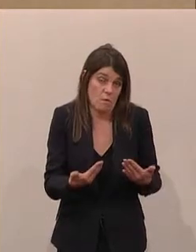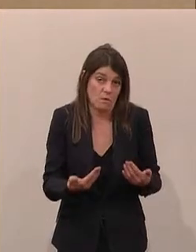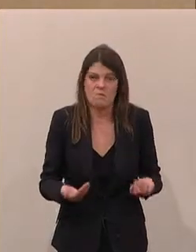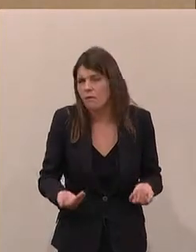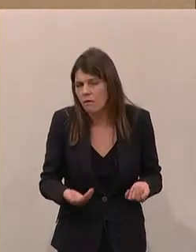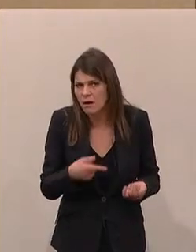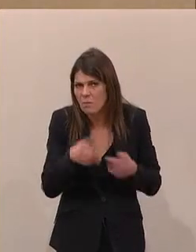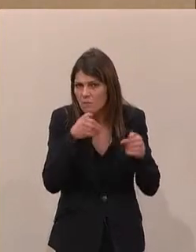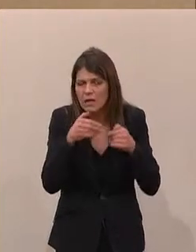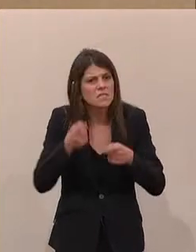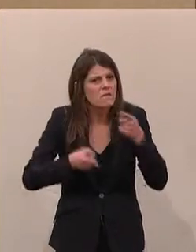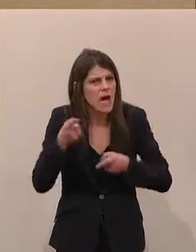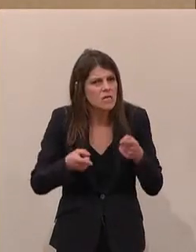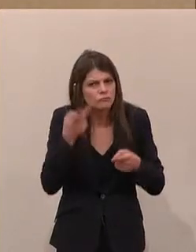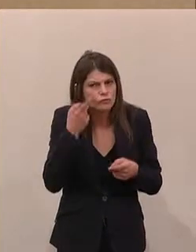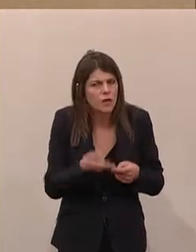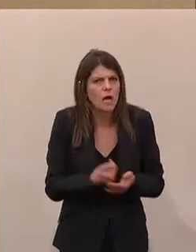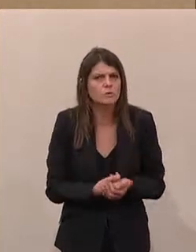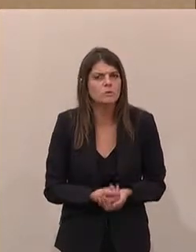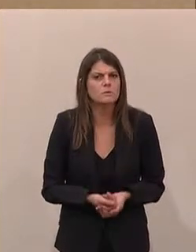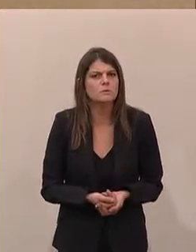dieser Ministerweisung,